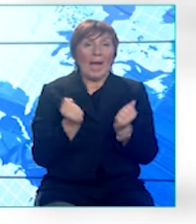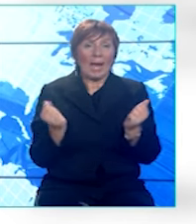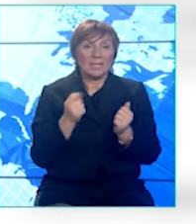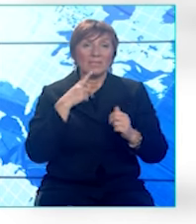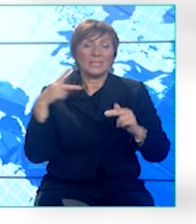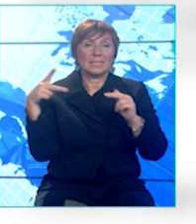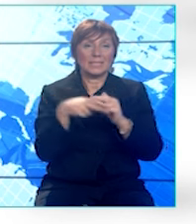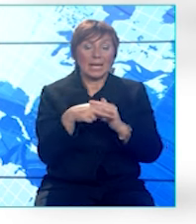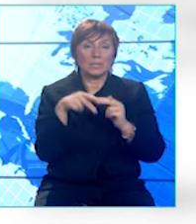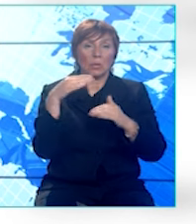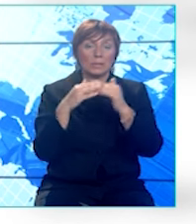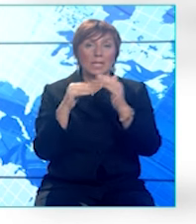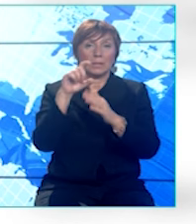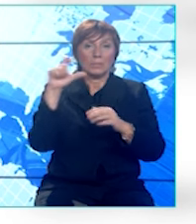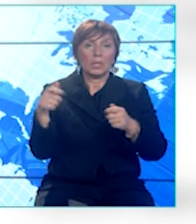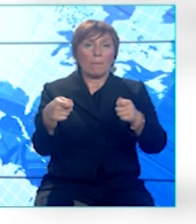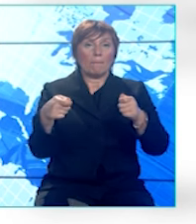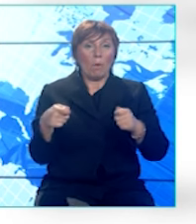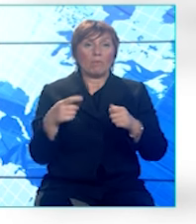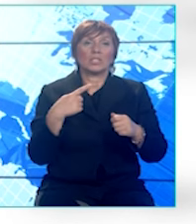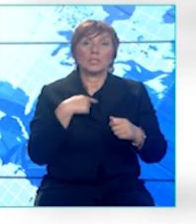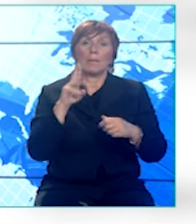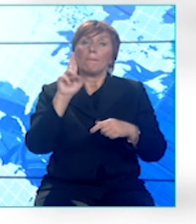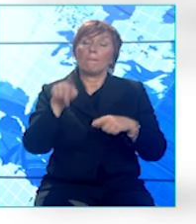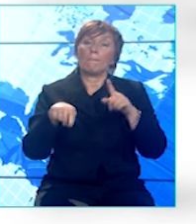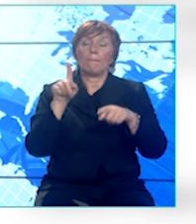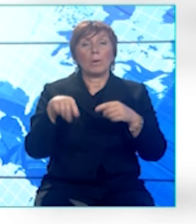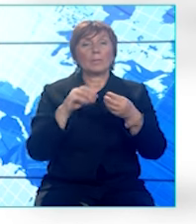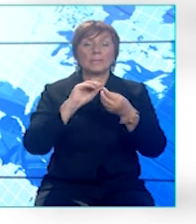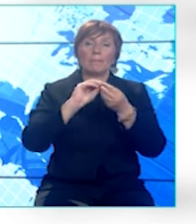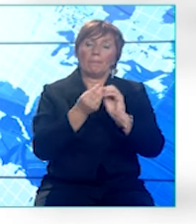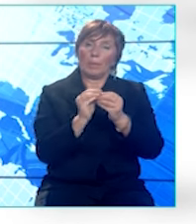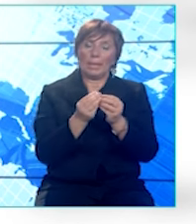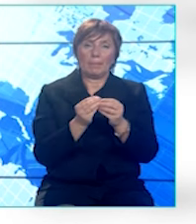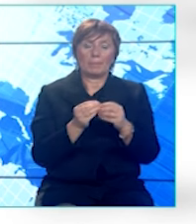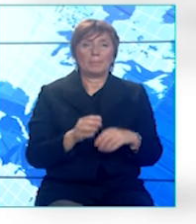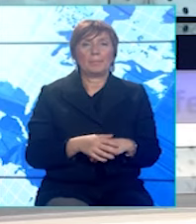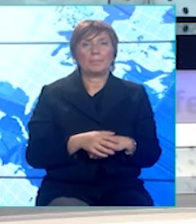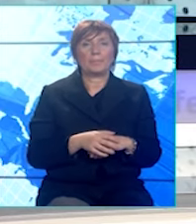i sankcionisanim subjektima povlači za sobom potencijalne posljedice.